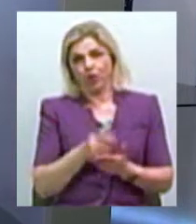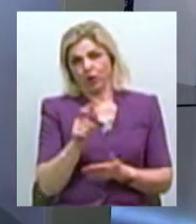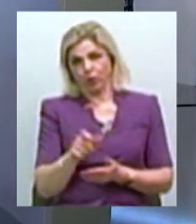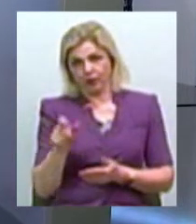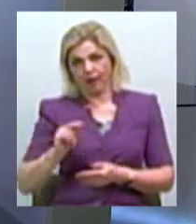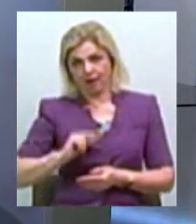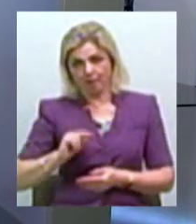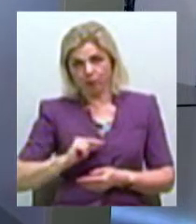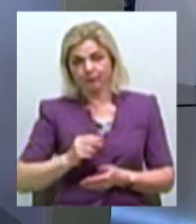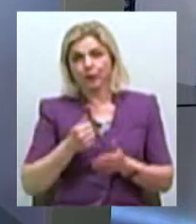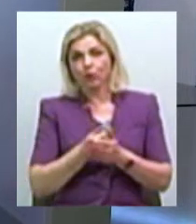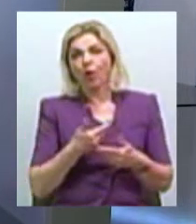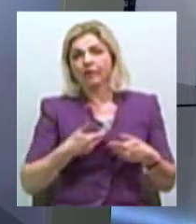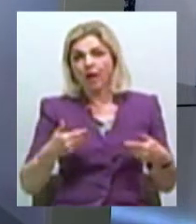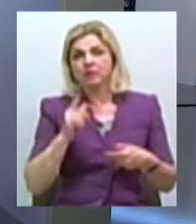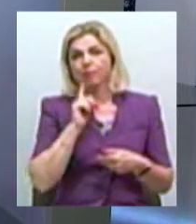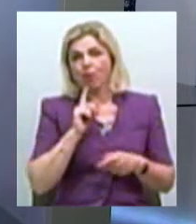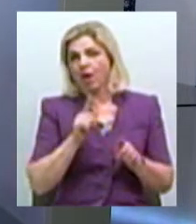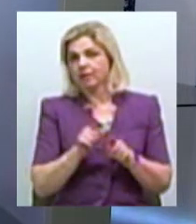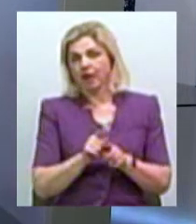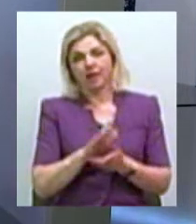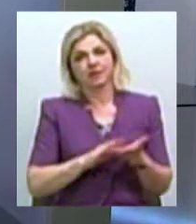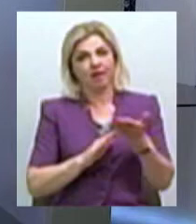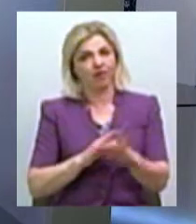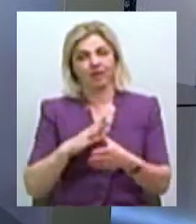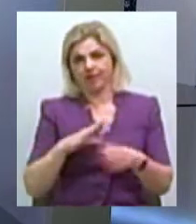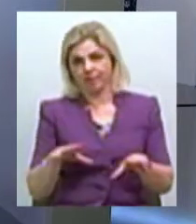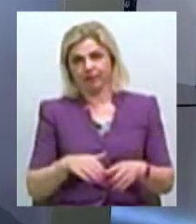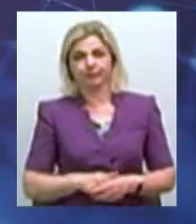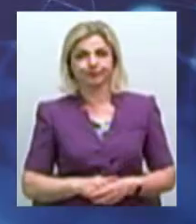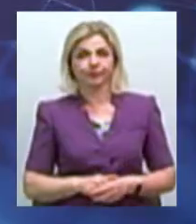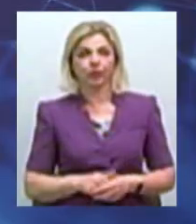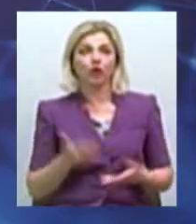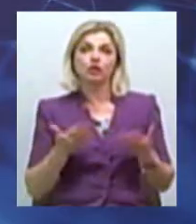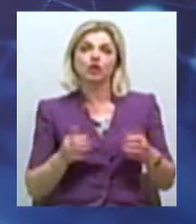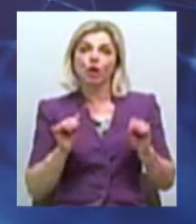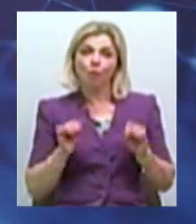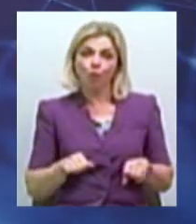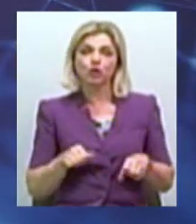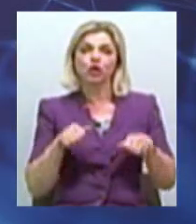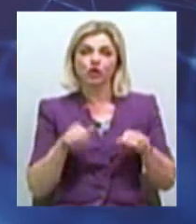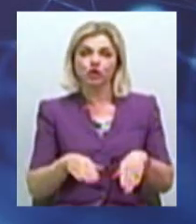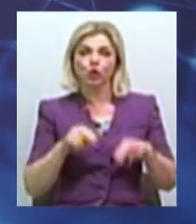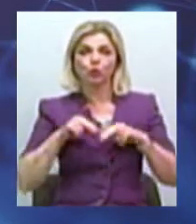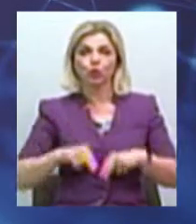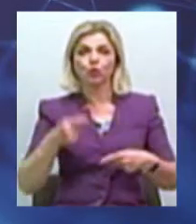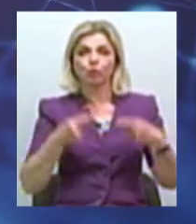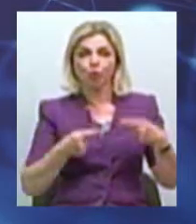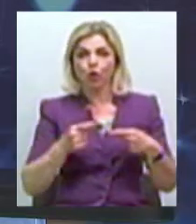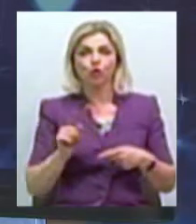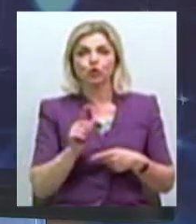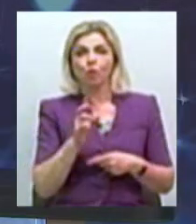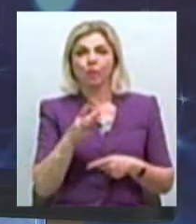До нас поки що таких звернень не надходило. А скажіть, будь ласка, чи можливо розв'язати трудовий спір так, щоб